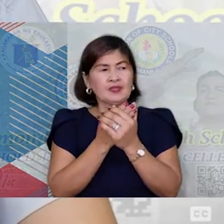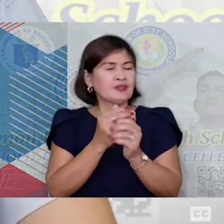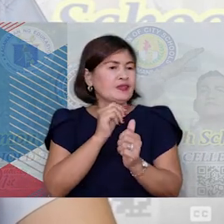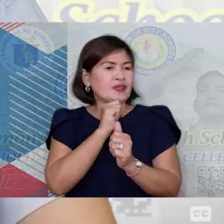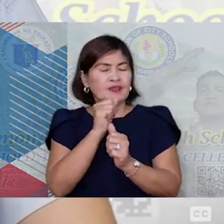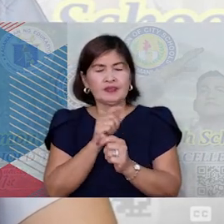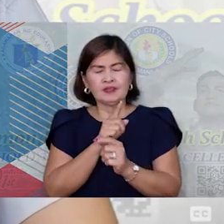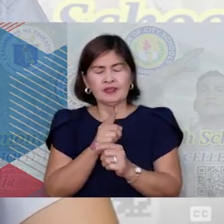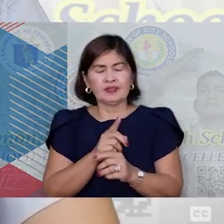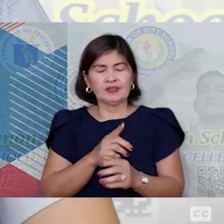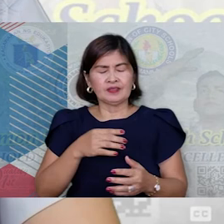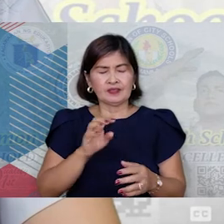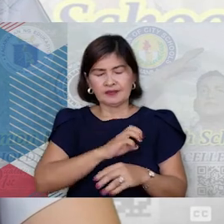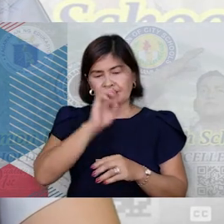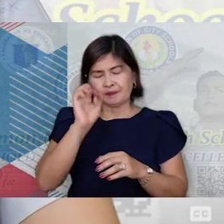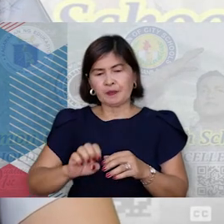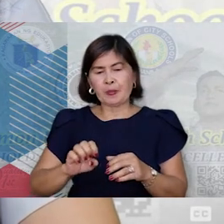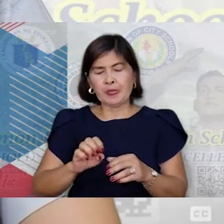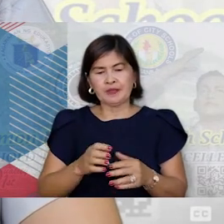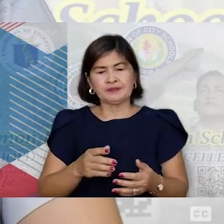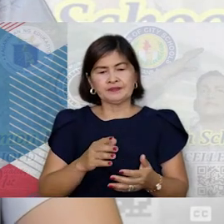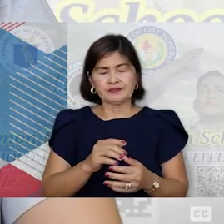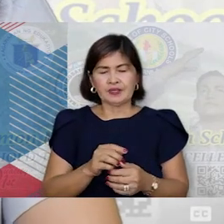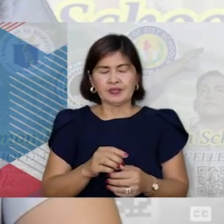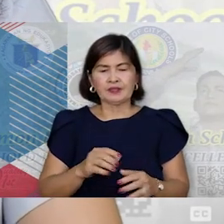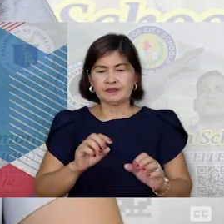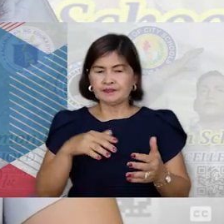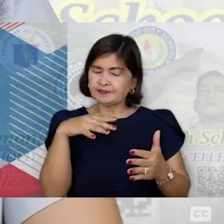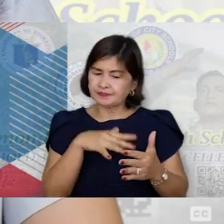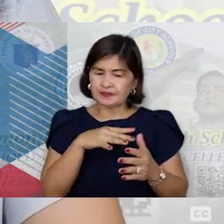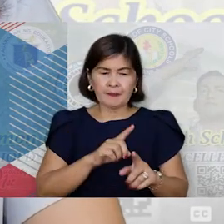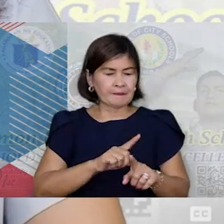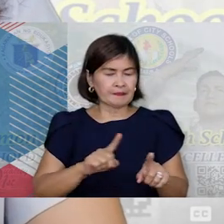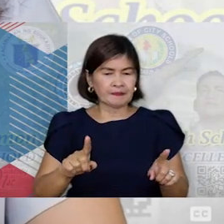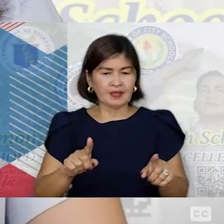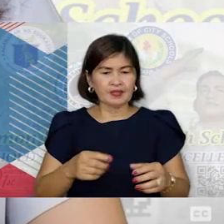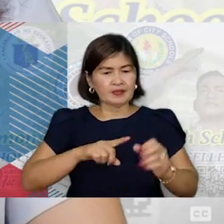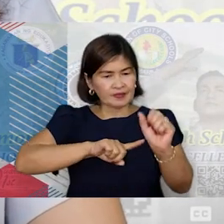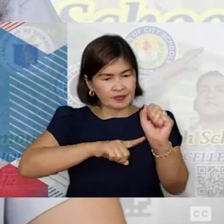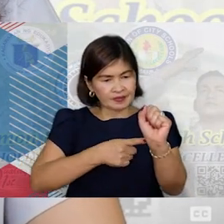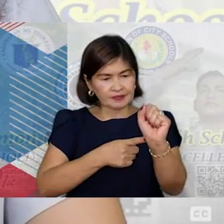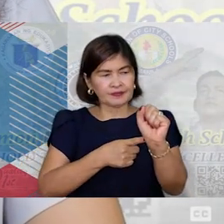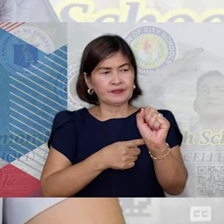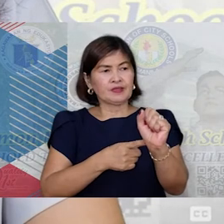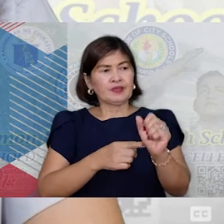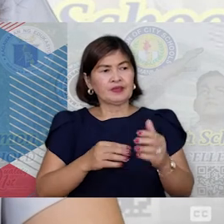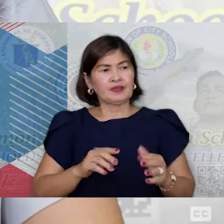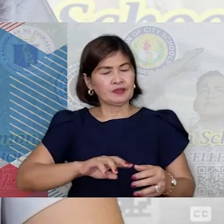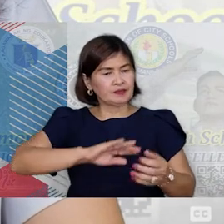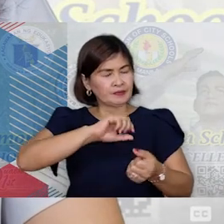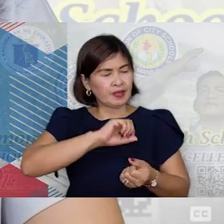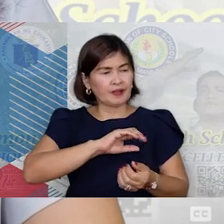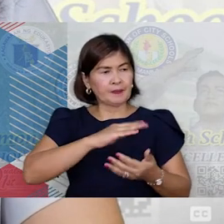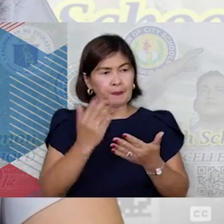Hindi dito nagtatapos ang yugto ng ating pag-aaral, bagkus simula pa lamang ito ng